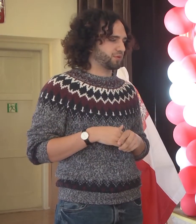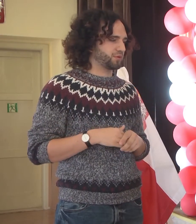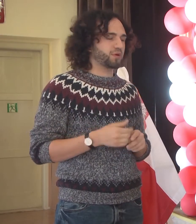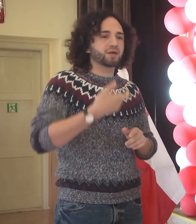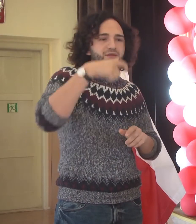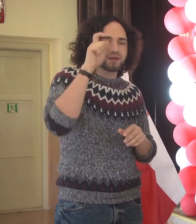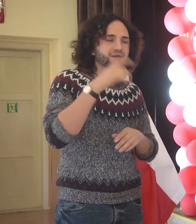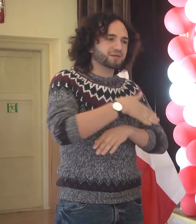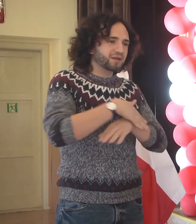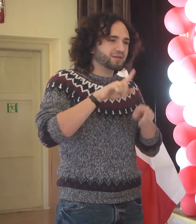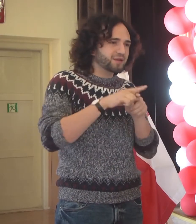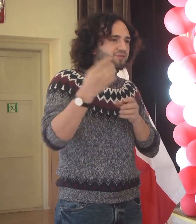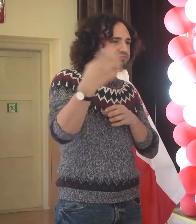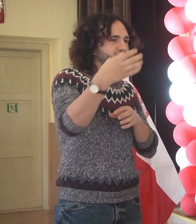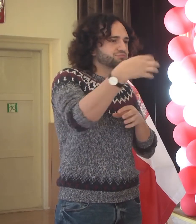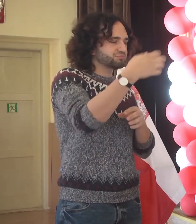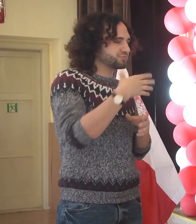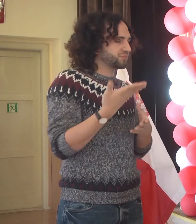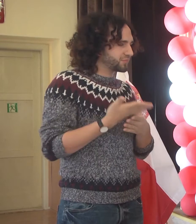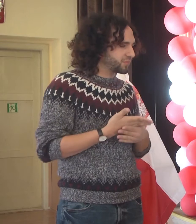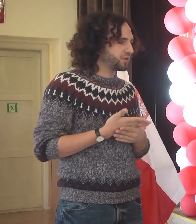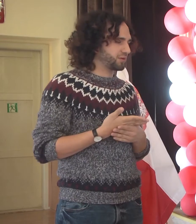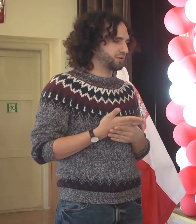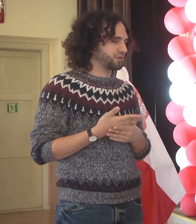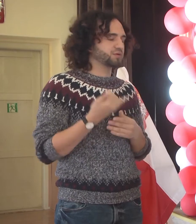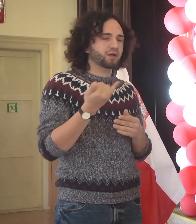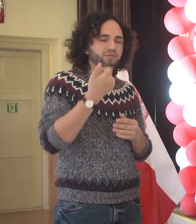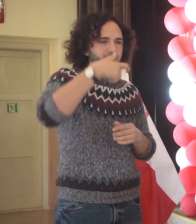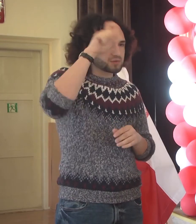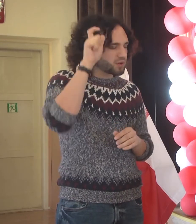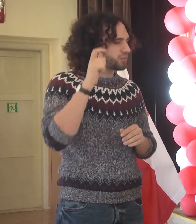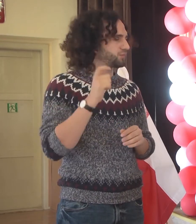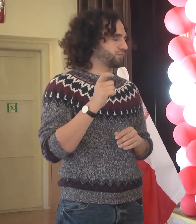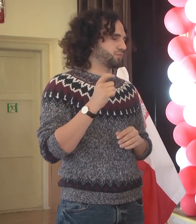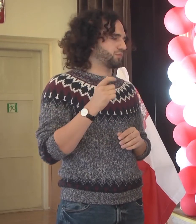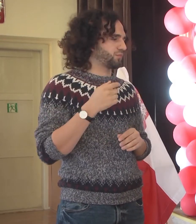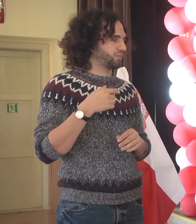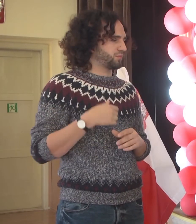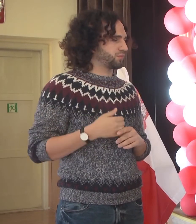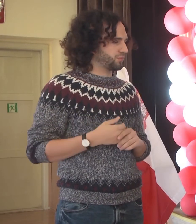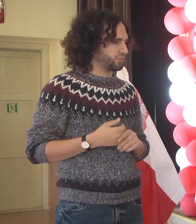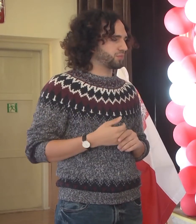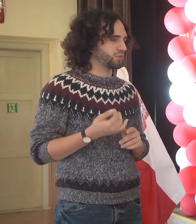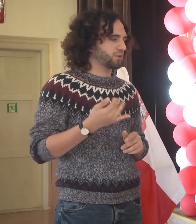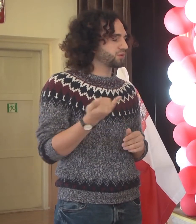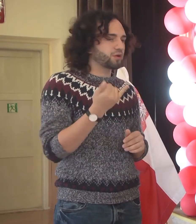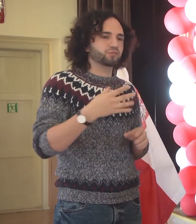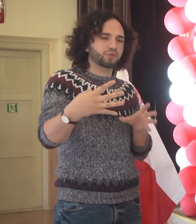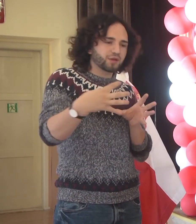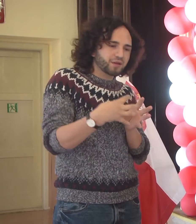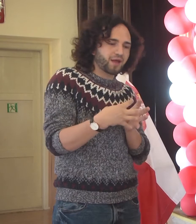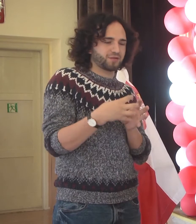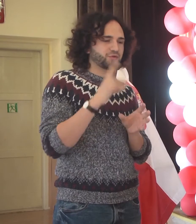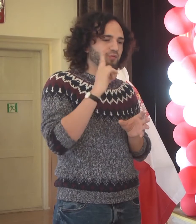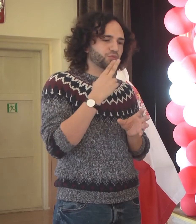straży granicznej że nasza straż pożarna która zawsze w mundurze służy środowisku służy ludziom